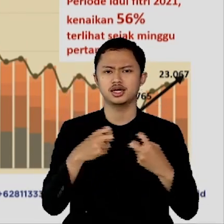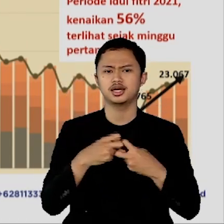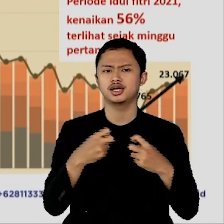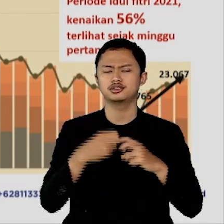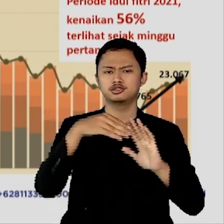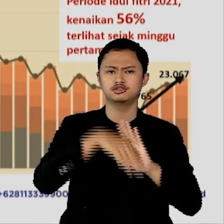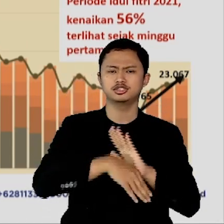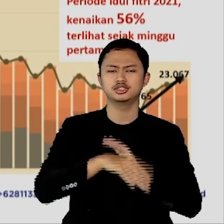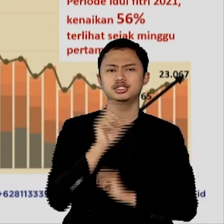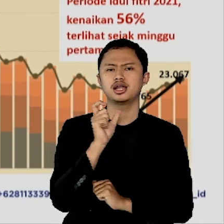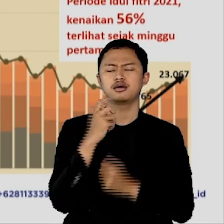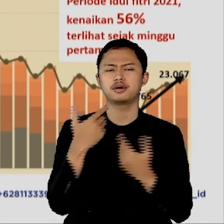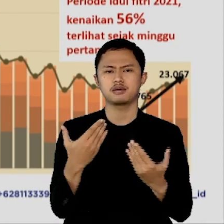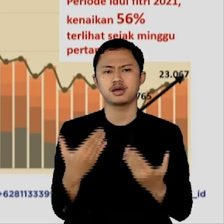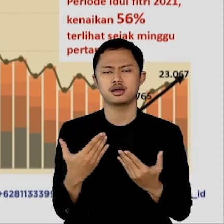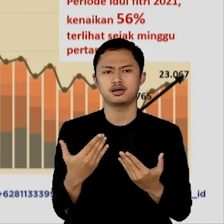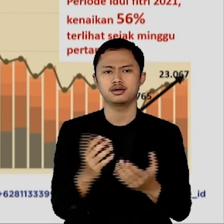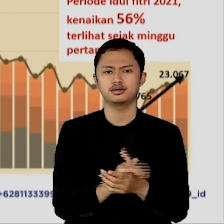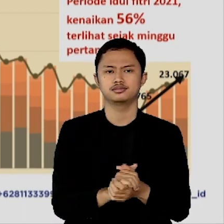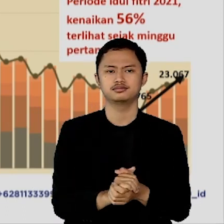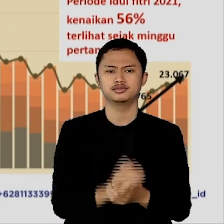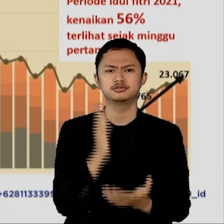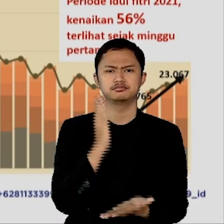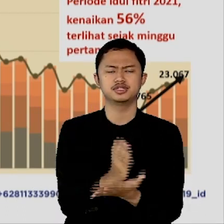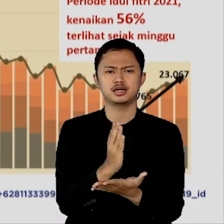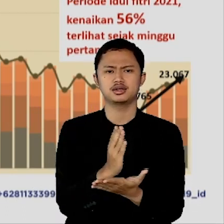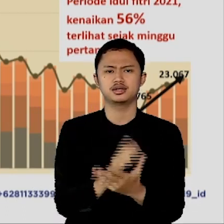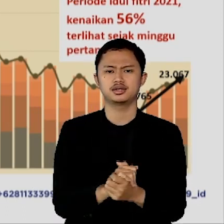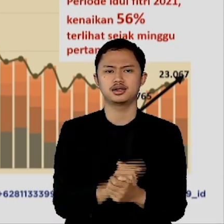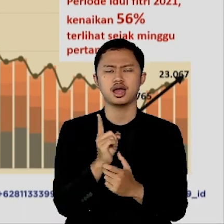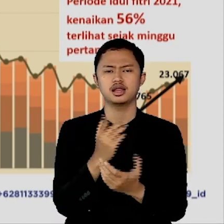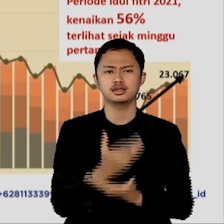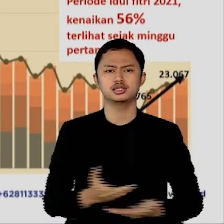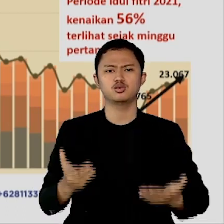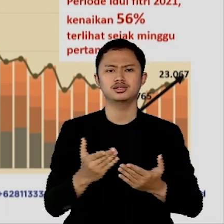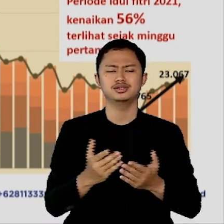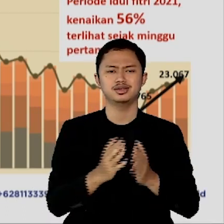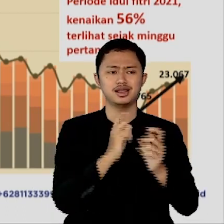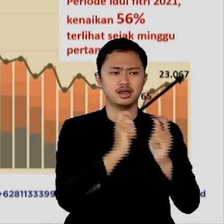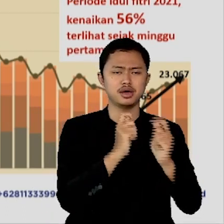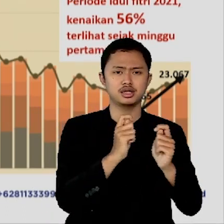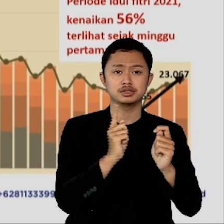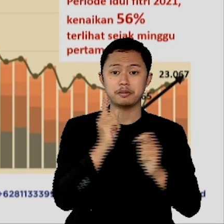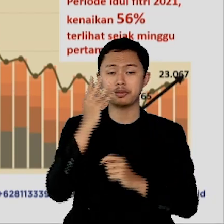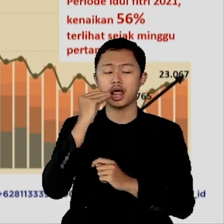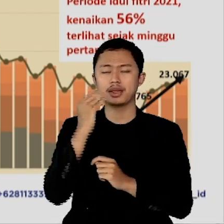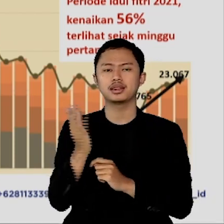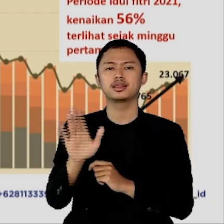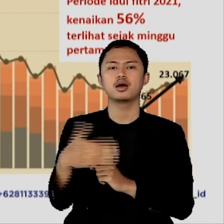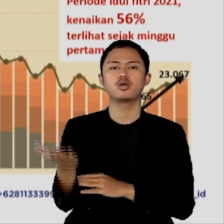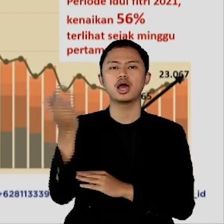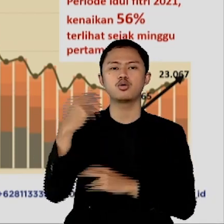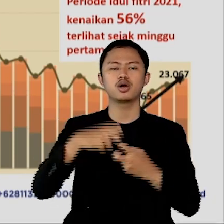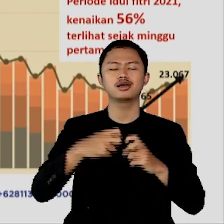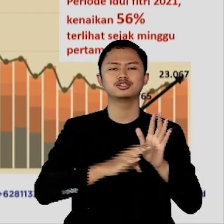penurunan kasus dengan memaksimalkan intervensi kebijakan menjelang periode idulfitri karena belajar dari tahun